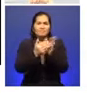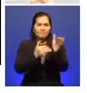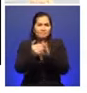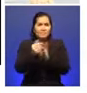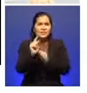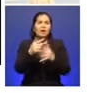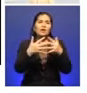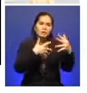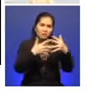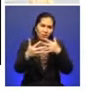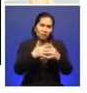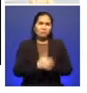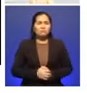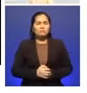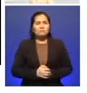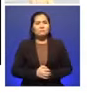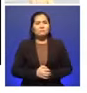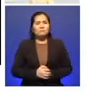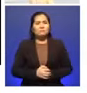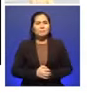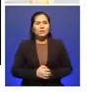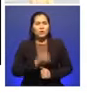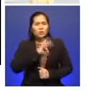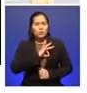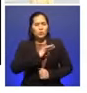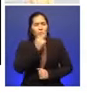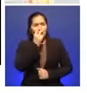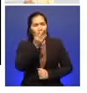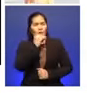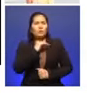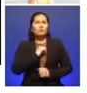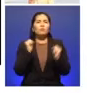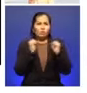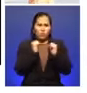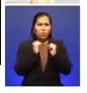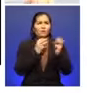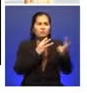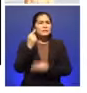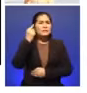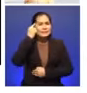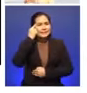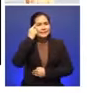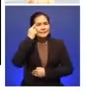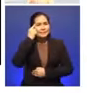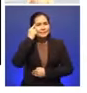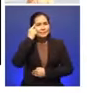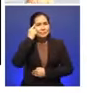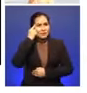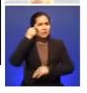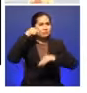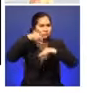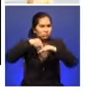ก็จะเป็นสีเทามึนทึมอะไรอย่างเงี้ยนะคะเพราะฉะนั้นความน่ากลัวอันนี้เนี่ยมันเป็นแนวคิดเป็นแนวคิดที่ล้ำลึกม